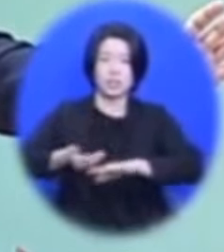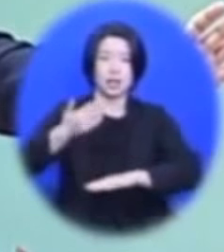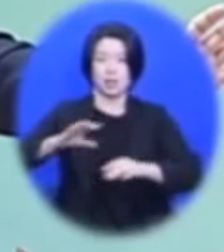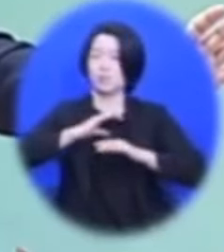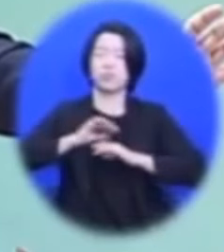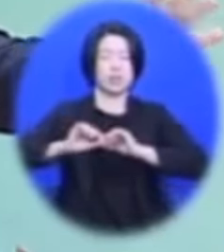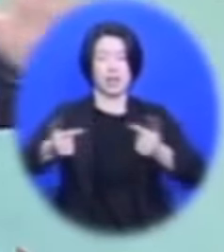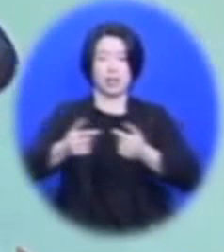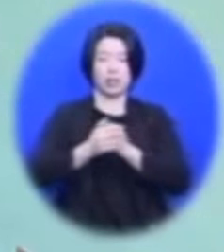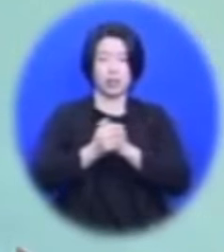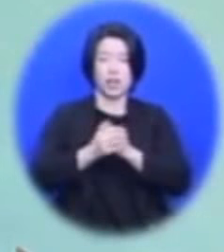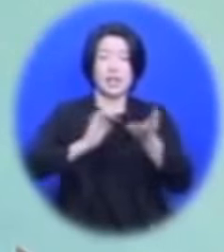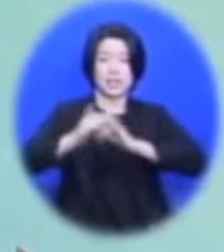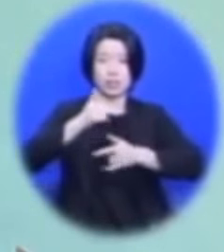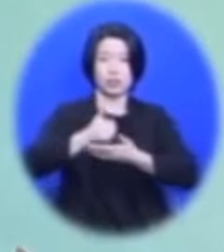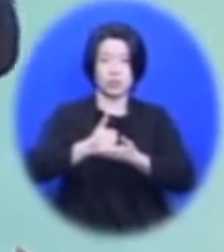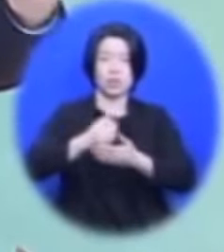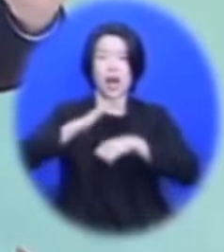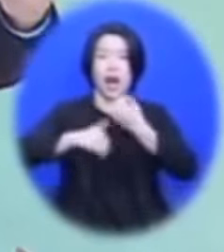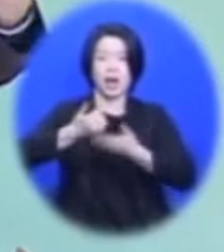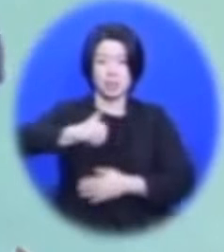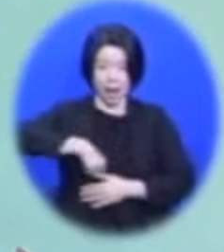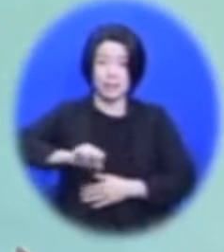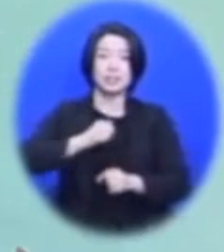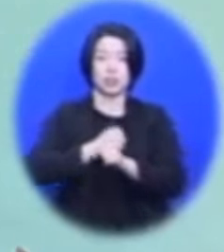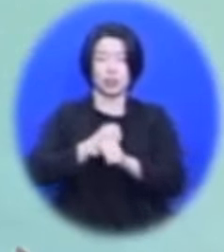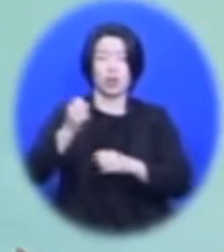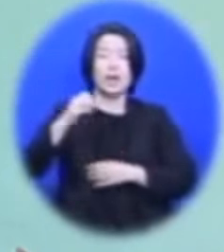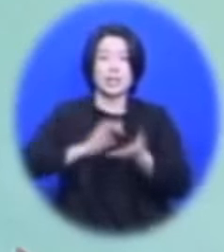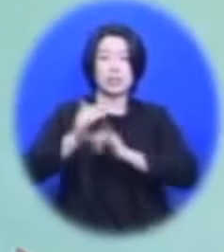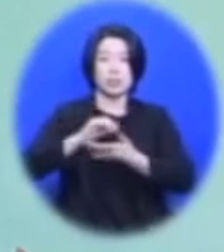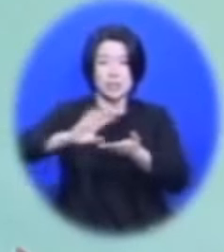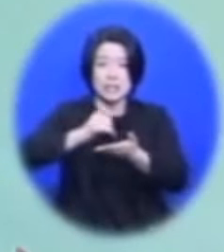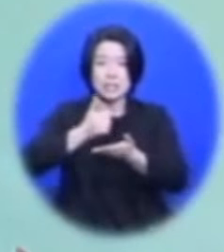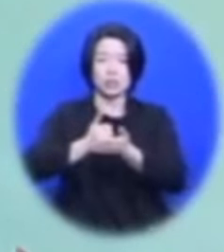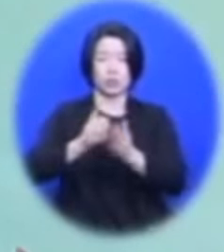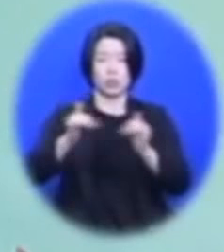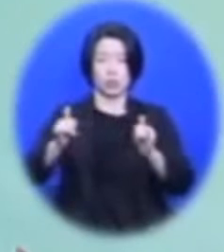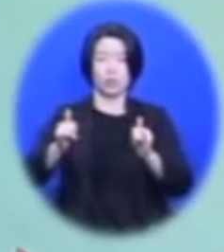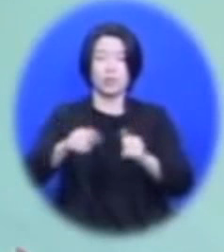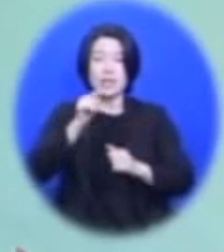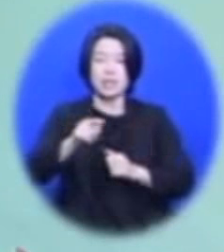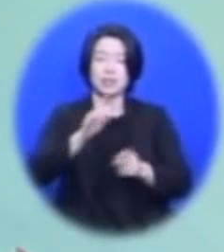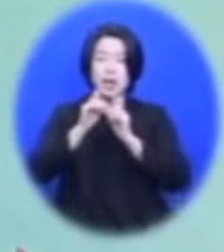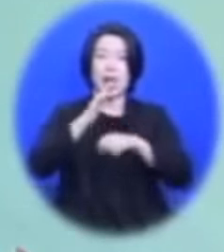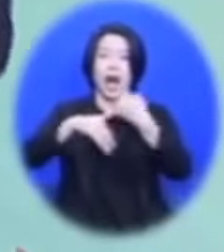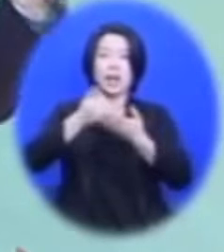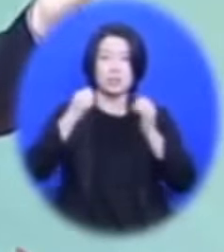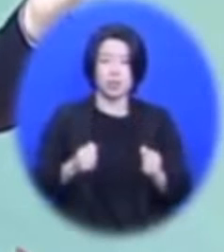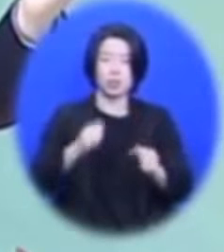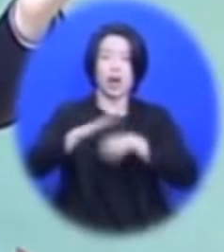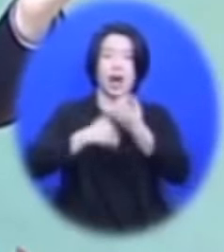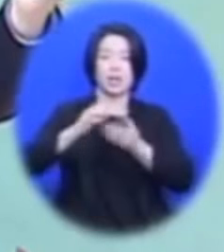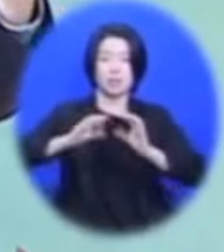겁니다. 예수님은 하나님의 아들이시고 예수님이 그리스도시고 그 말은 하나님이 계시고 하나님의